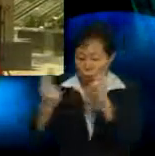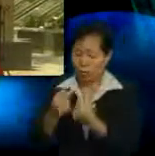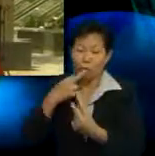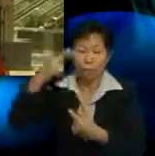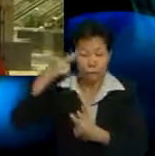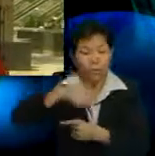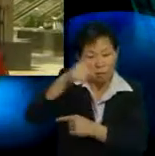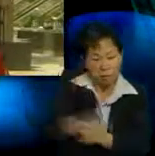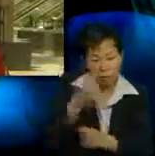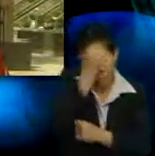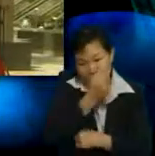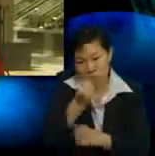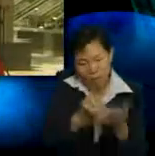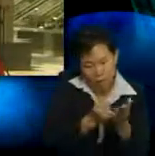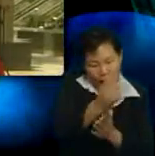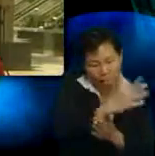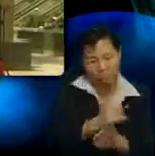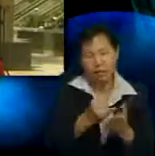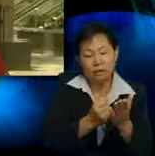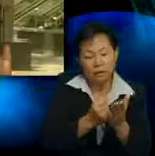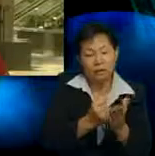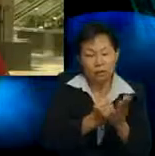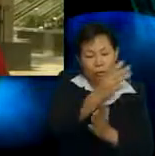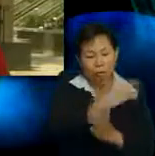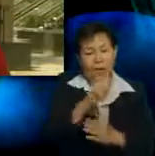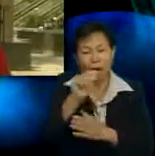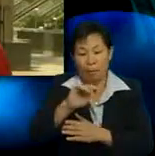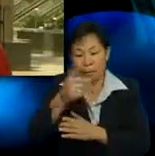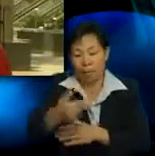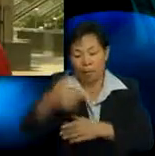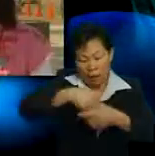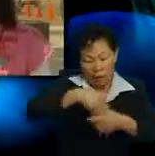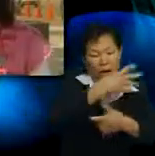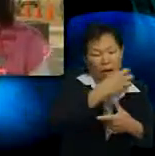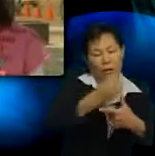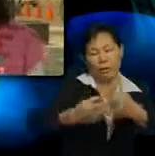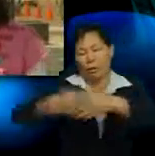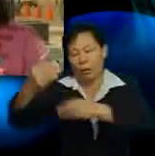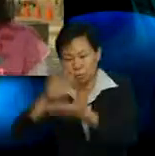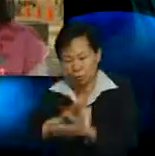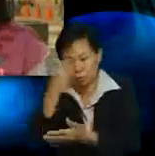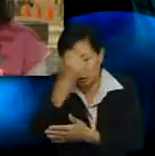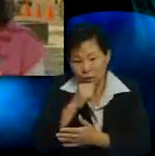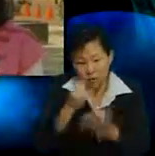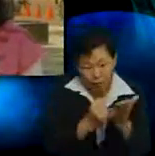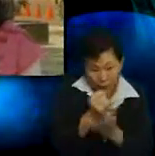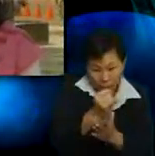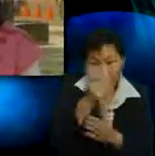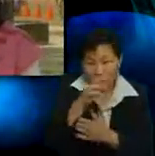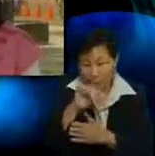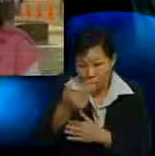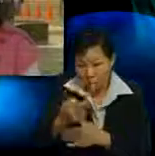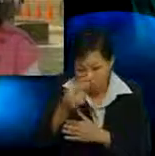remaja seharusnya bersikap amanah dan jujur sama ada di dalam atau di luar sekolah. Sikap yang tidak amanah ini juga